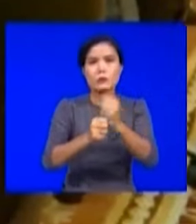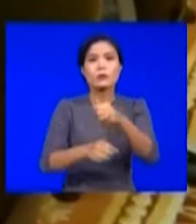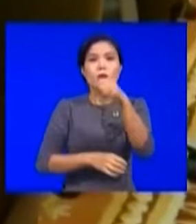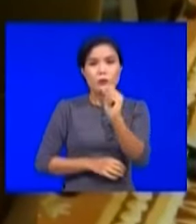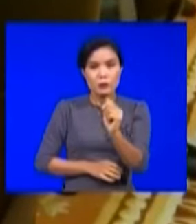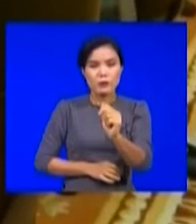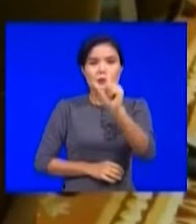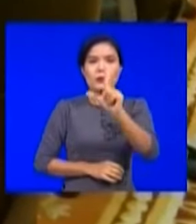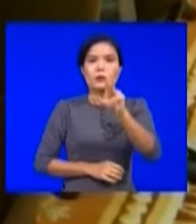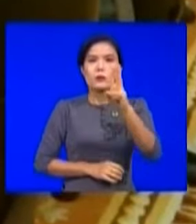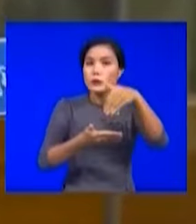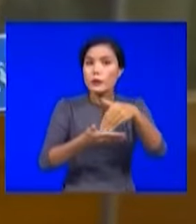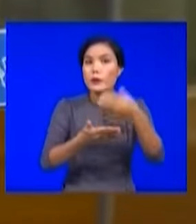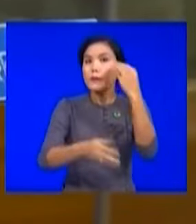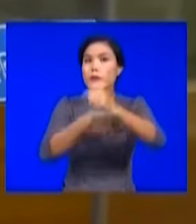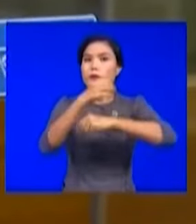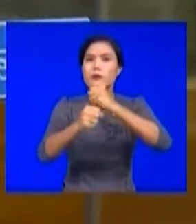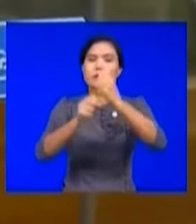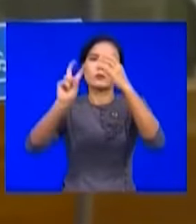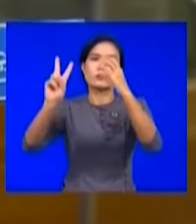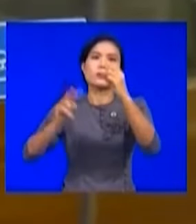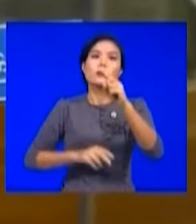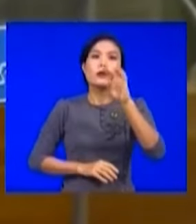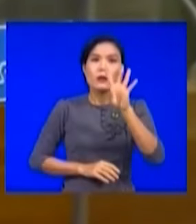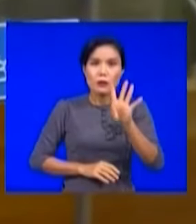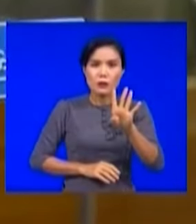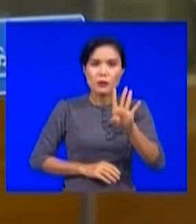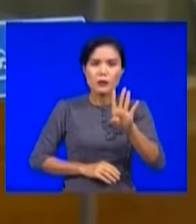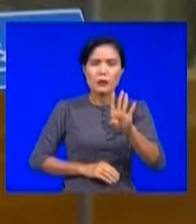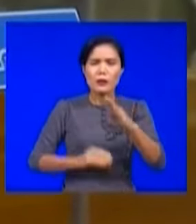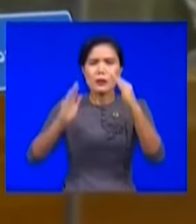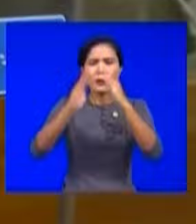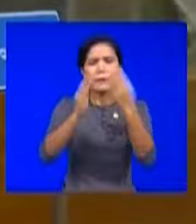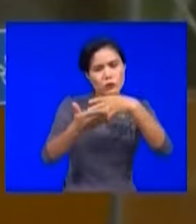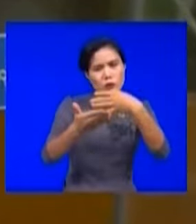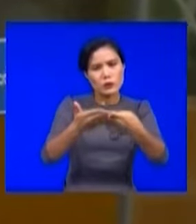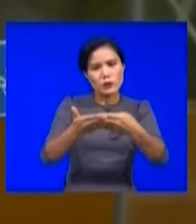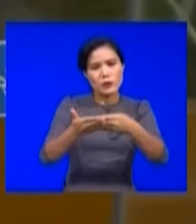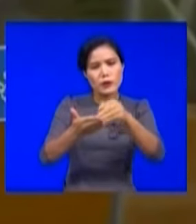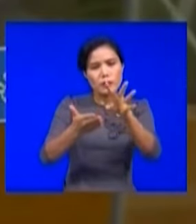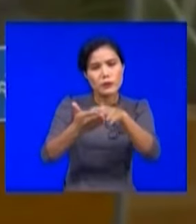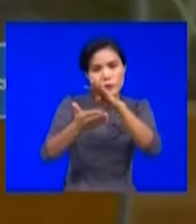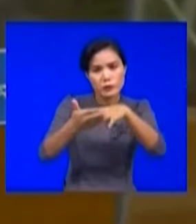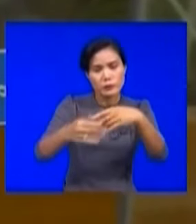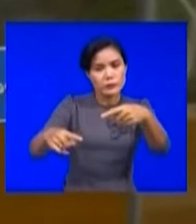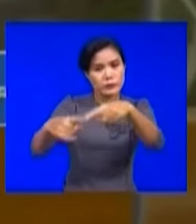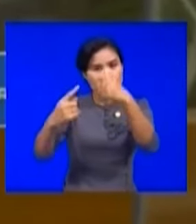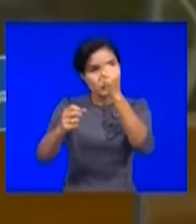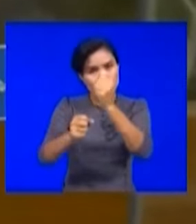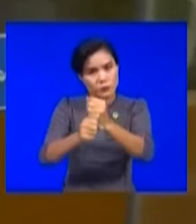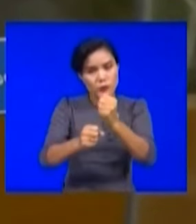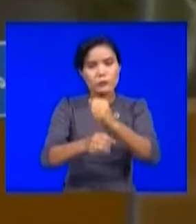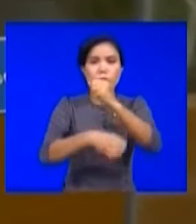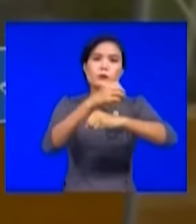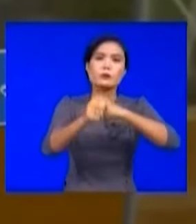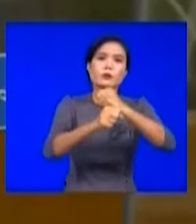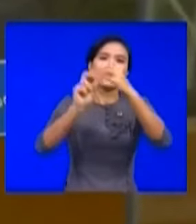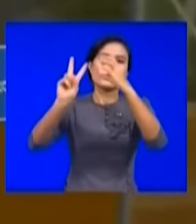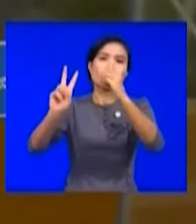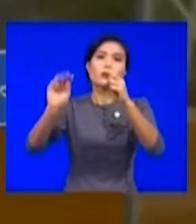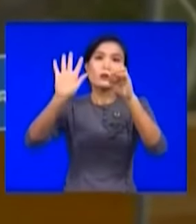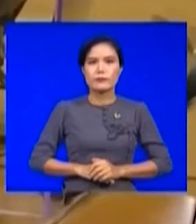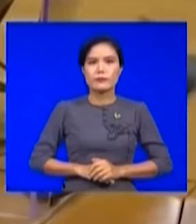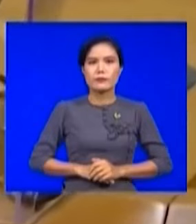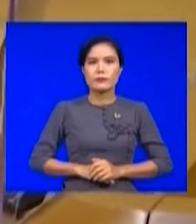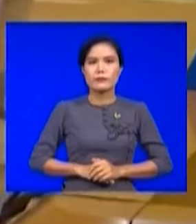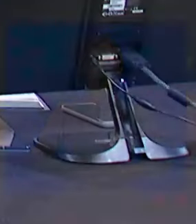ข้อกล่าวหาที่ตนอิควินอกไลน์นะครับออกมาพูดก่อนหน้านี้ว่ามันมีเรื่องการทุจริตในการเลือกตั้งอีกครั้งล่า